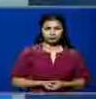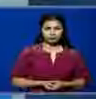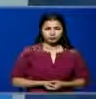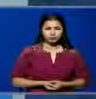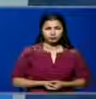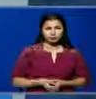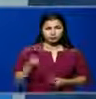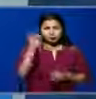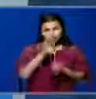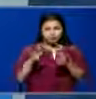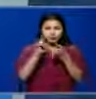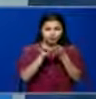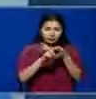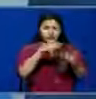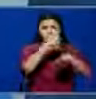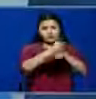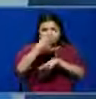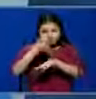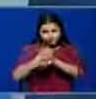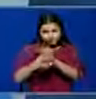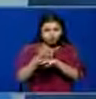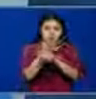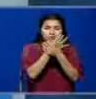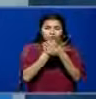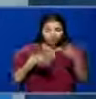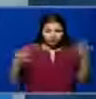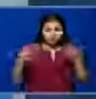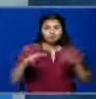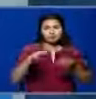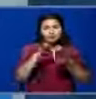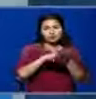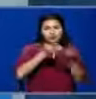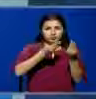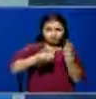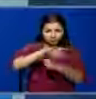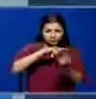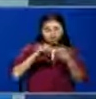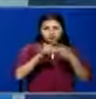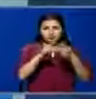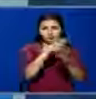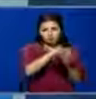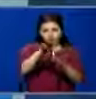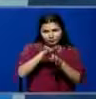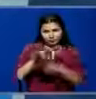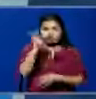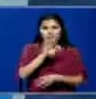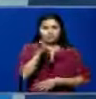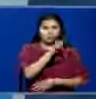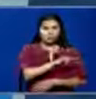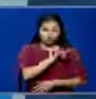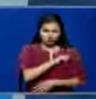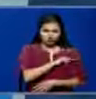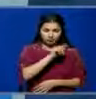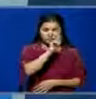Қоғам алдында нәзік жандылардың көшбасшылық кәсіпкерлік дағдыларын дамыту аясында шағын және орта кәсіпорындарының атқарып жатқан жұмыстары жетерлік.